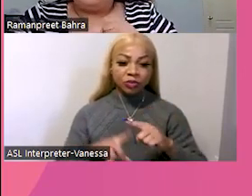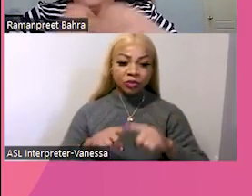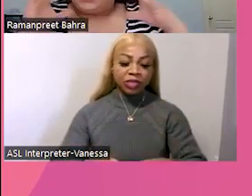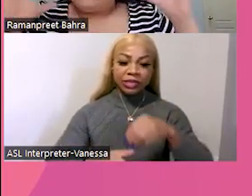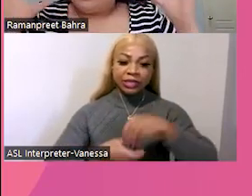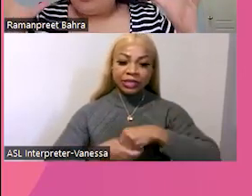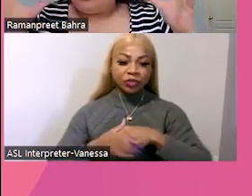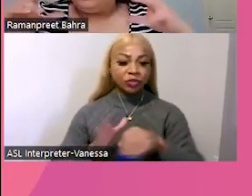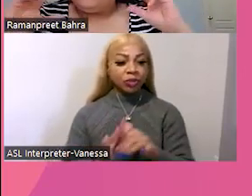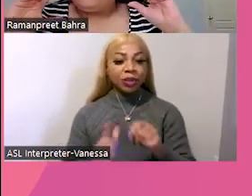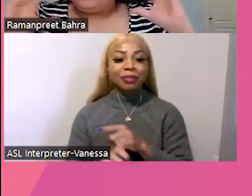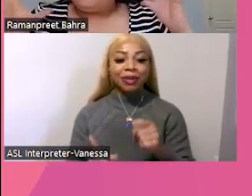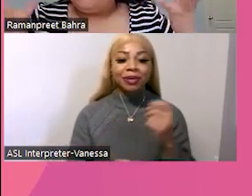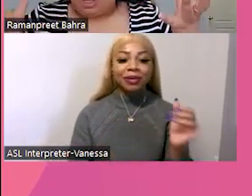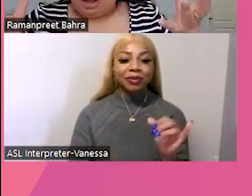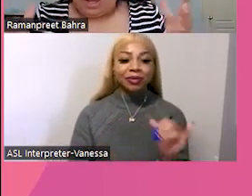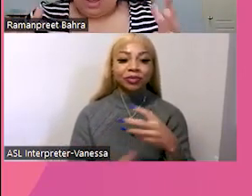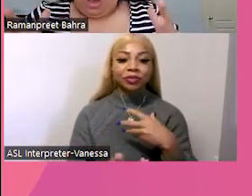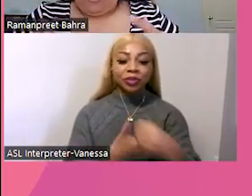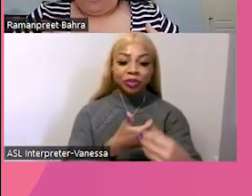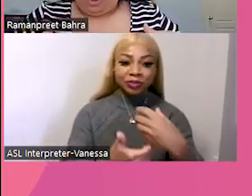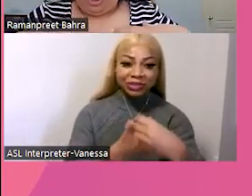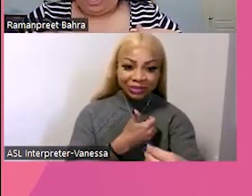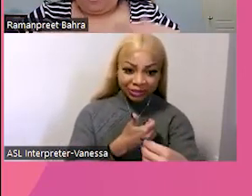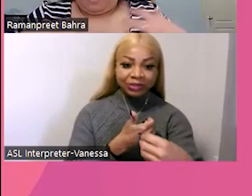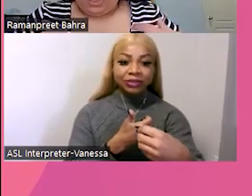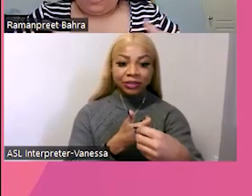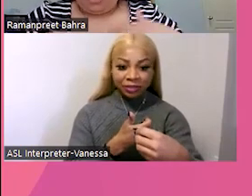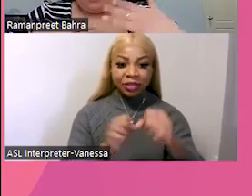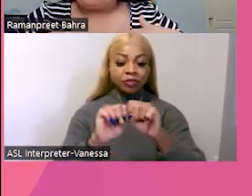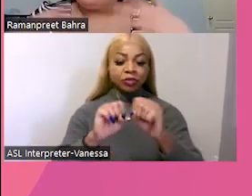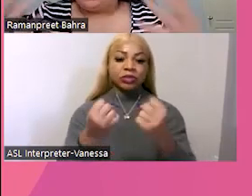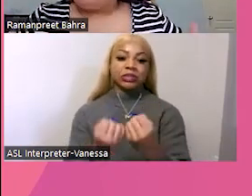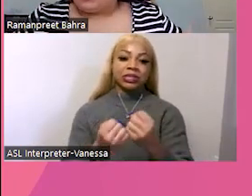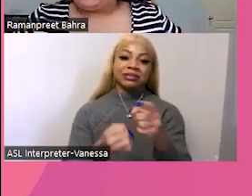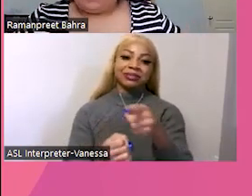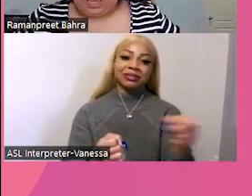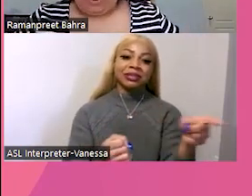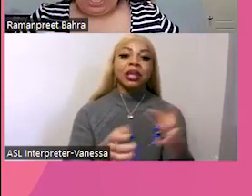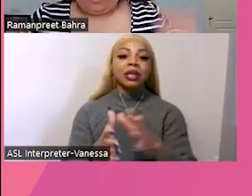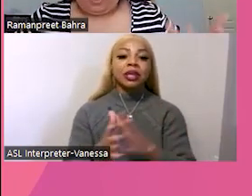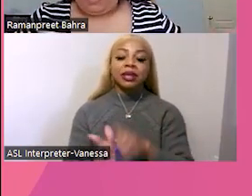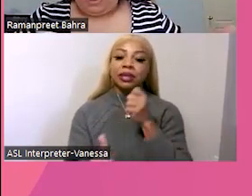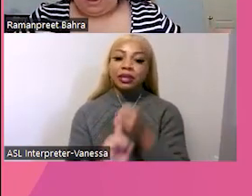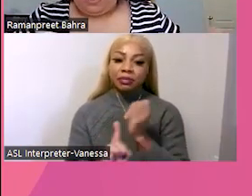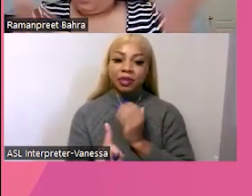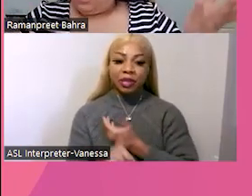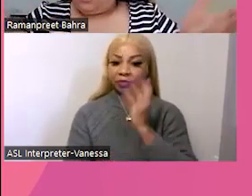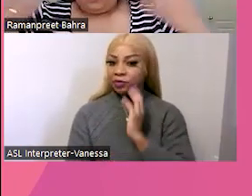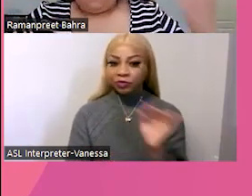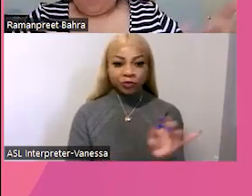santé, car il faut reconnaître que le milieu externe, le domaine social de notre